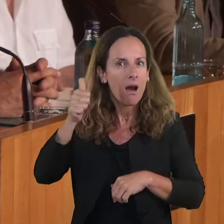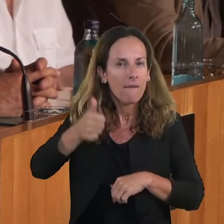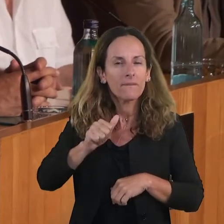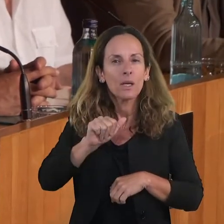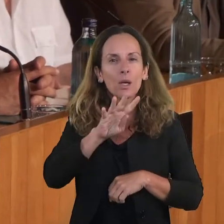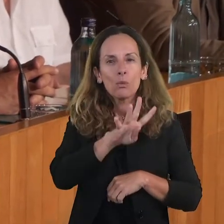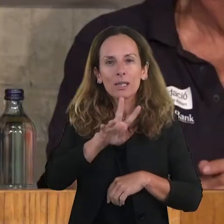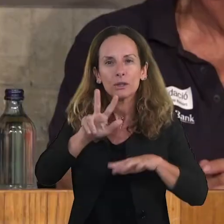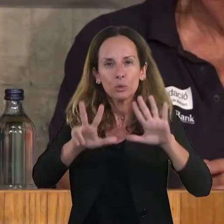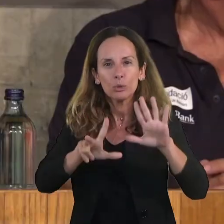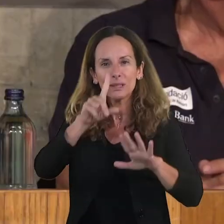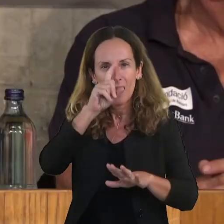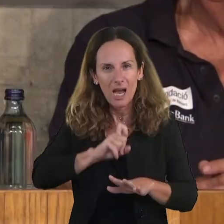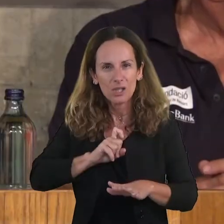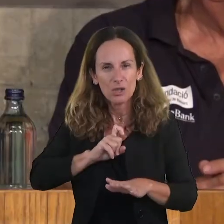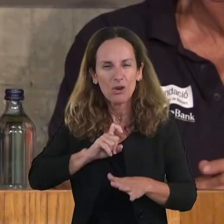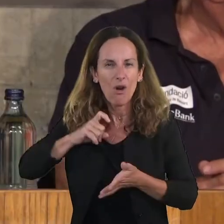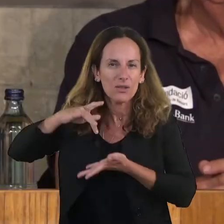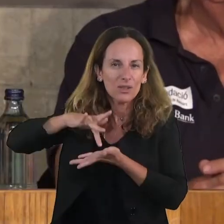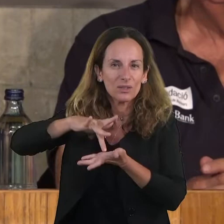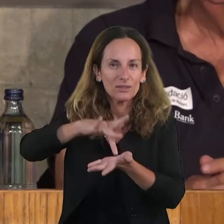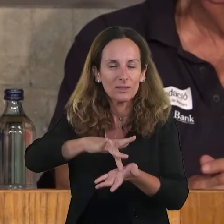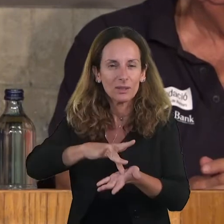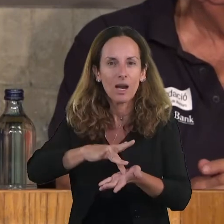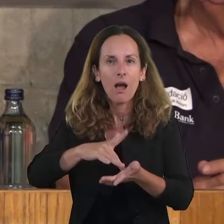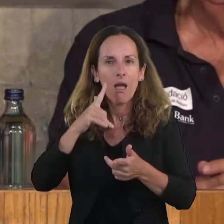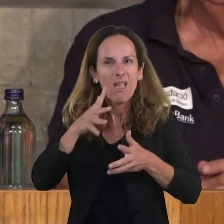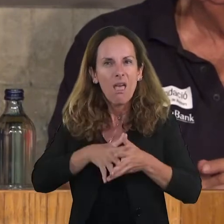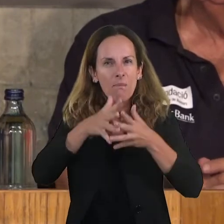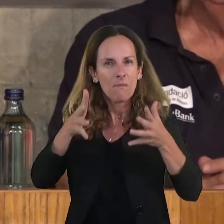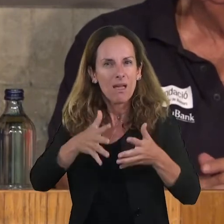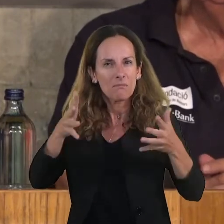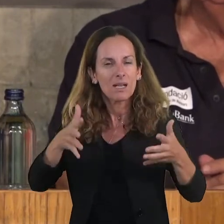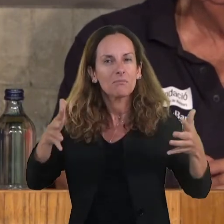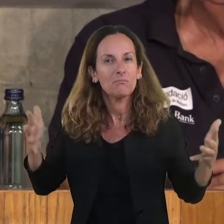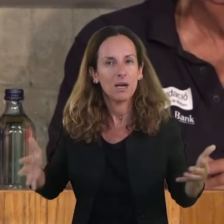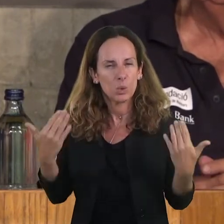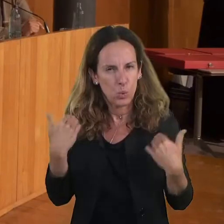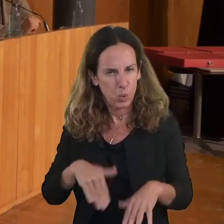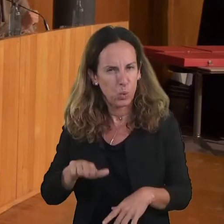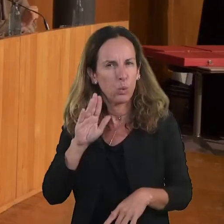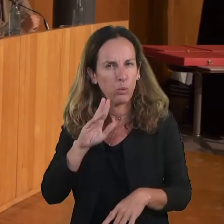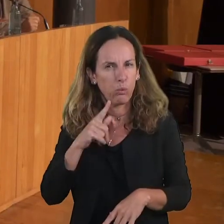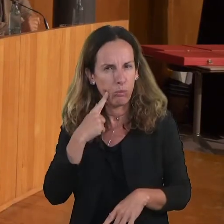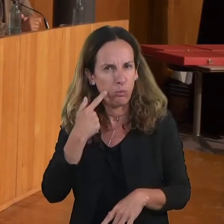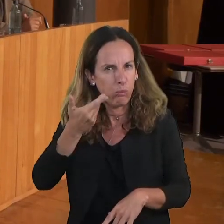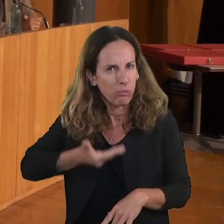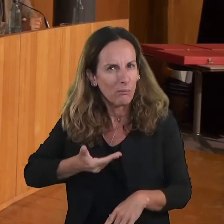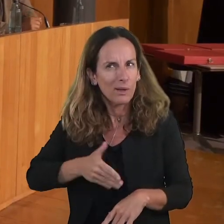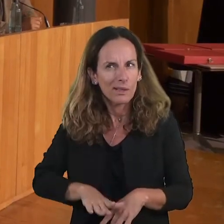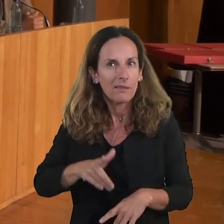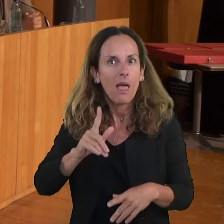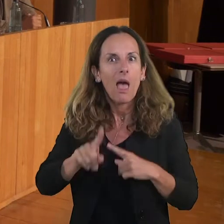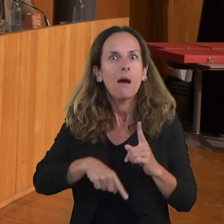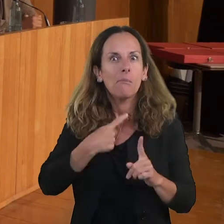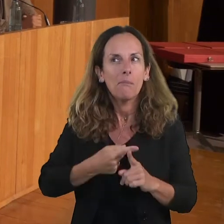d'organitzar aquesta trobada i sobretot de fer-la tornar gran, que és el que avui també s'ha explicat de qualque manera, té moltíssim de mèrit i a més adaptar-la amb els temps